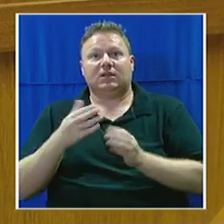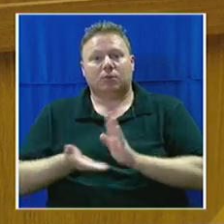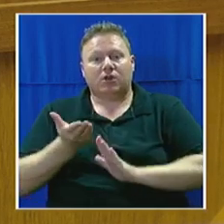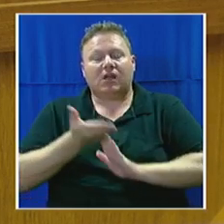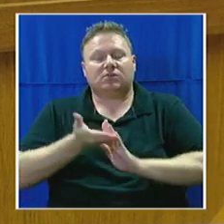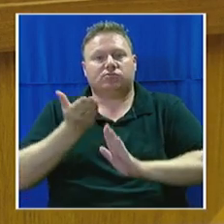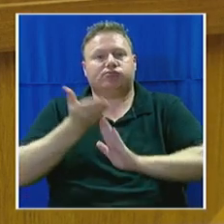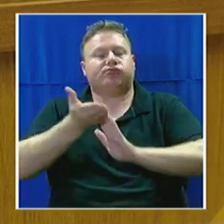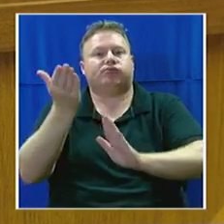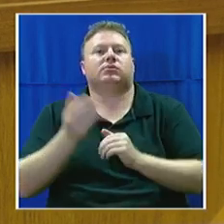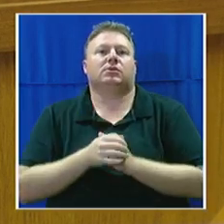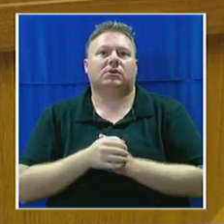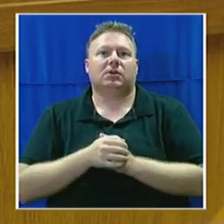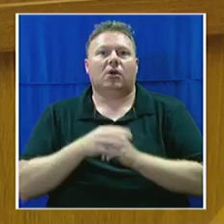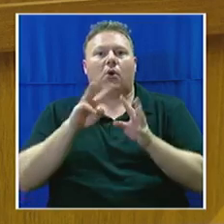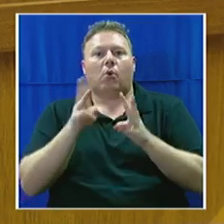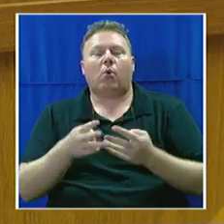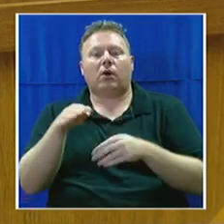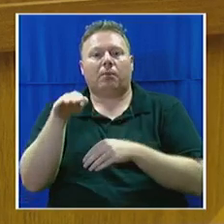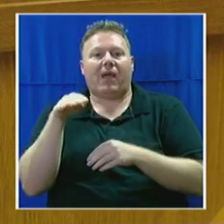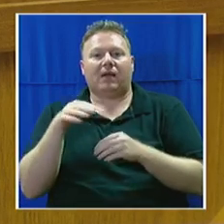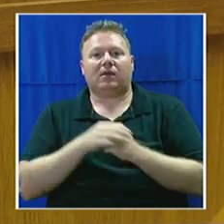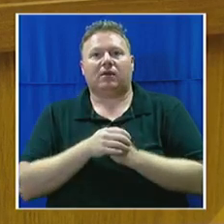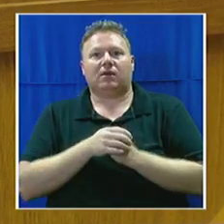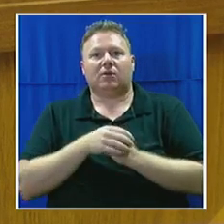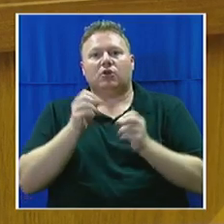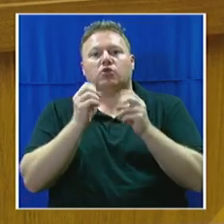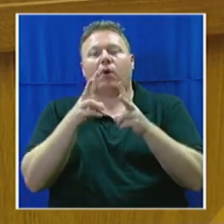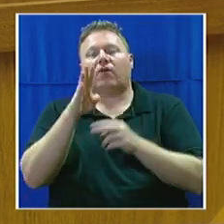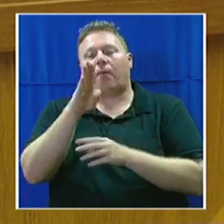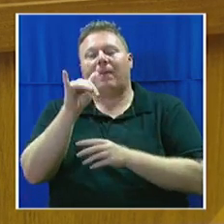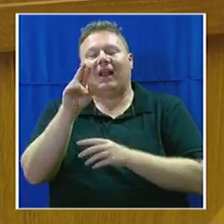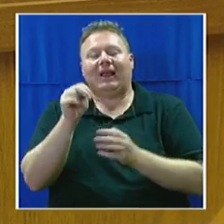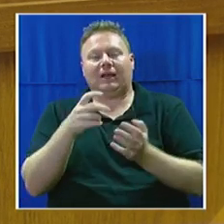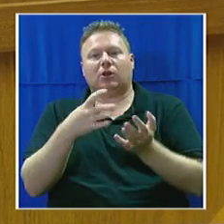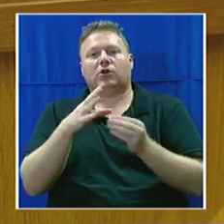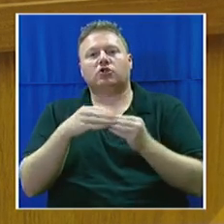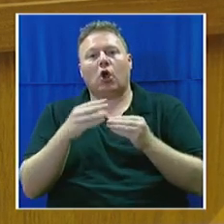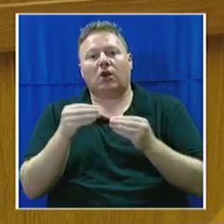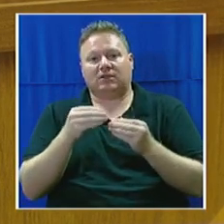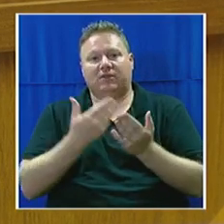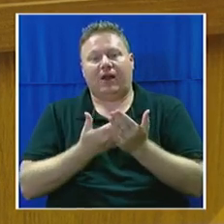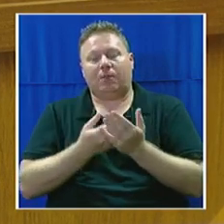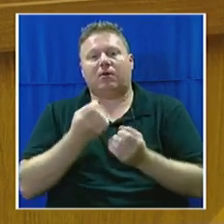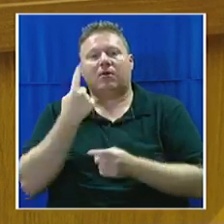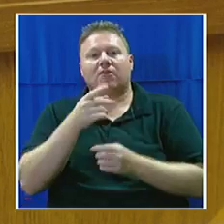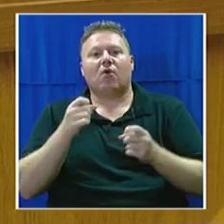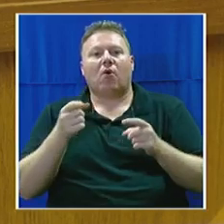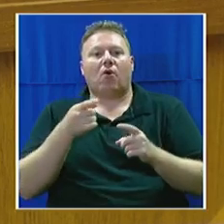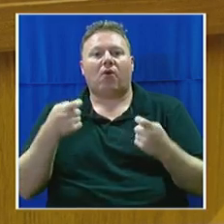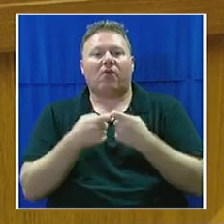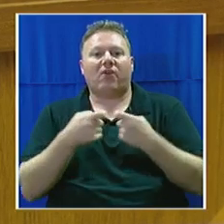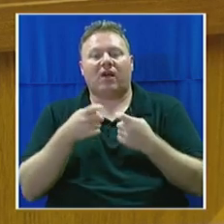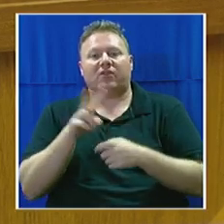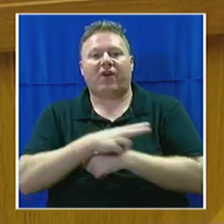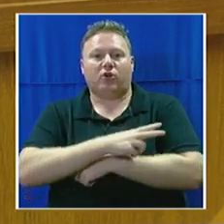aangekondig dat 'n bedrag van $12 miljard beskikbaar stel om lande te help om die virus te beveg. Hier in Afrika het die virus